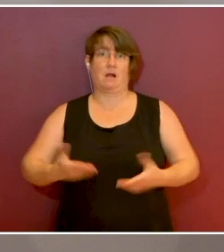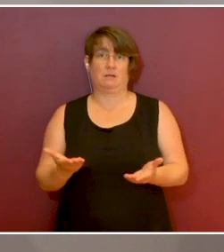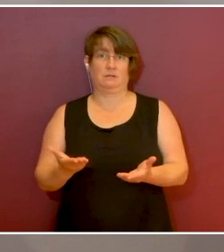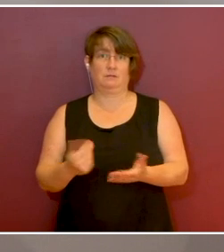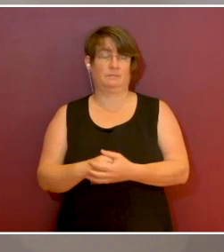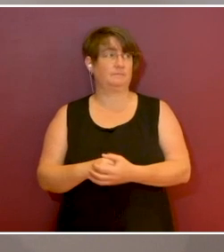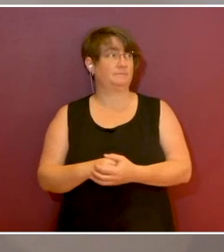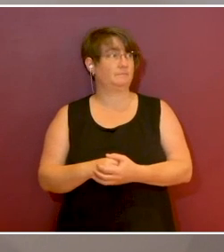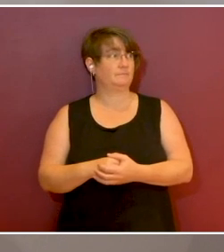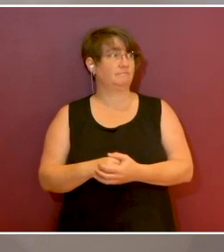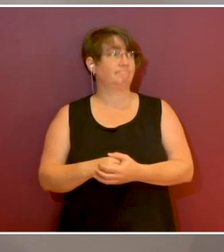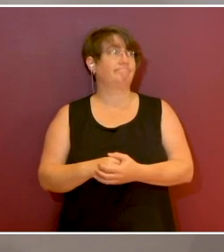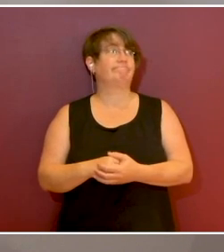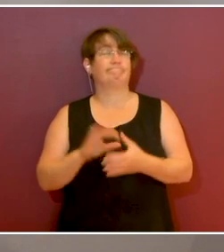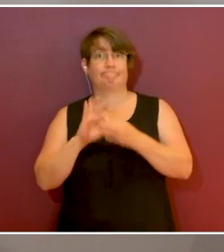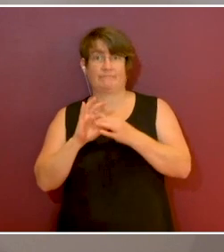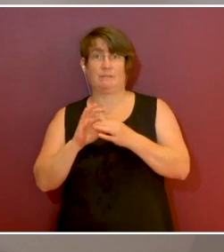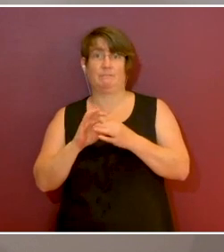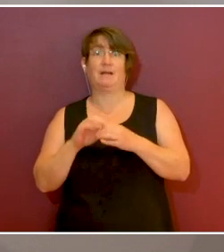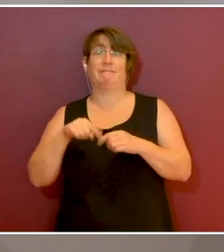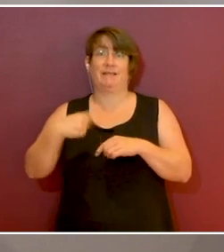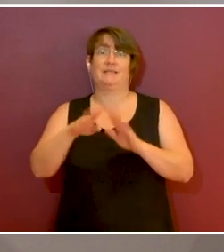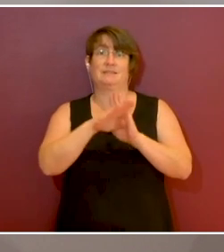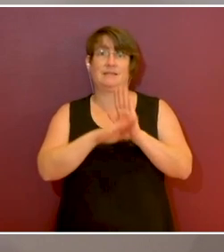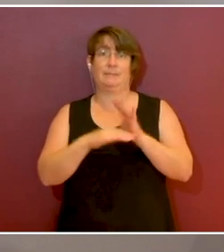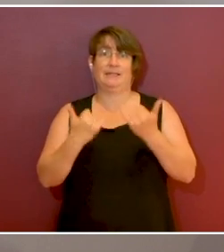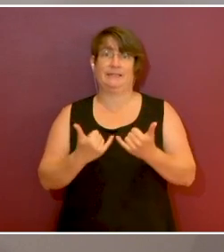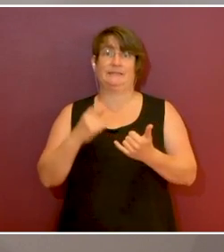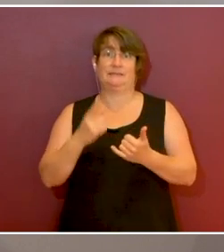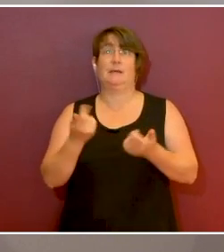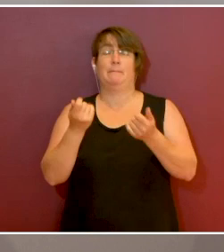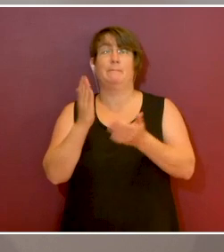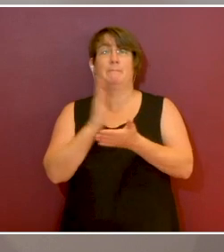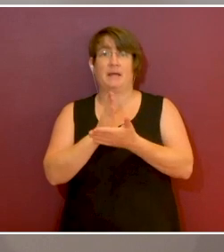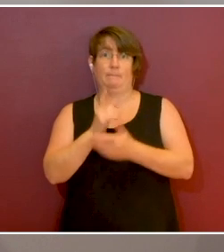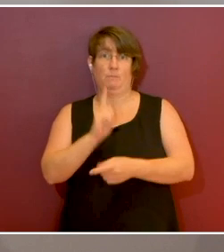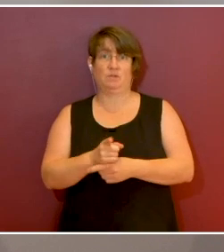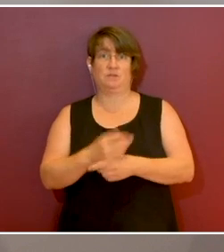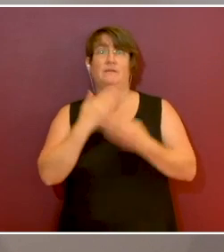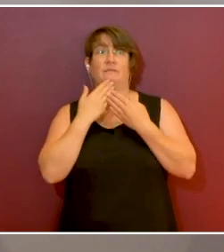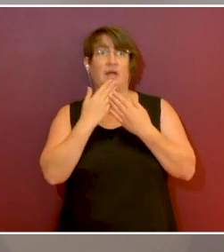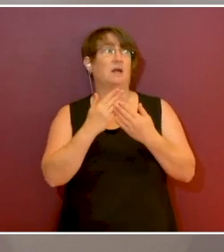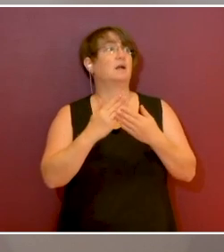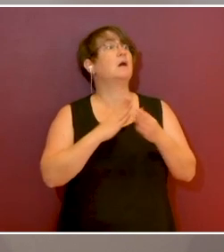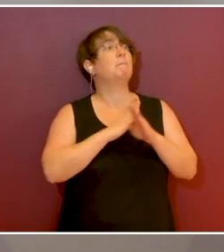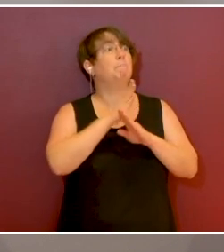Mit Blick auf die Anschlusstermine müssen wir jetzt an dieser Stelle zum Ende kommen. Ich bedanke mich recht herzlich bei den Besuchern hier im Raum, bei den